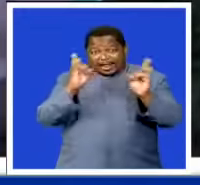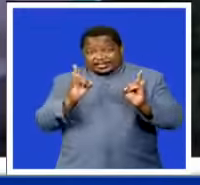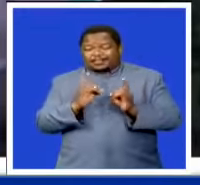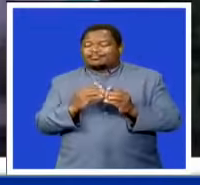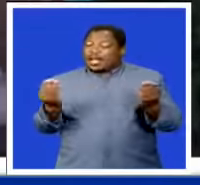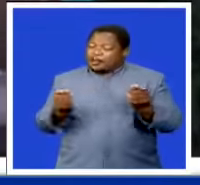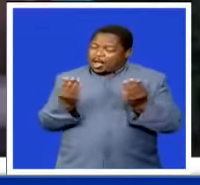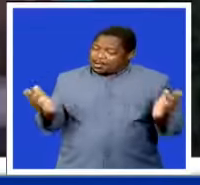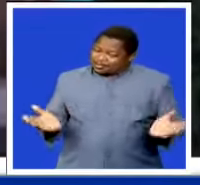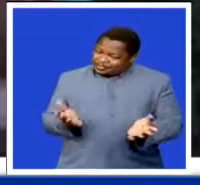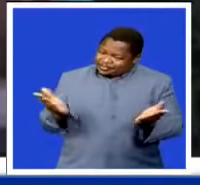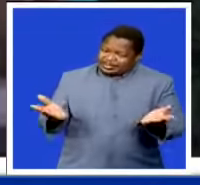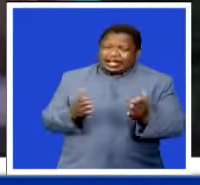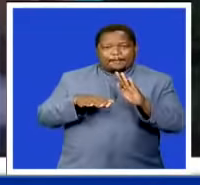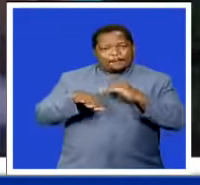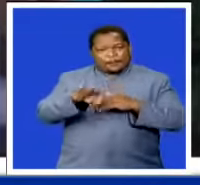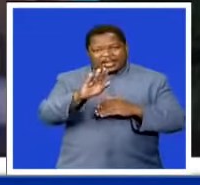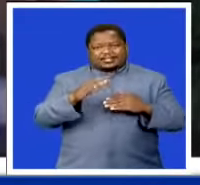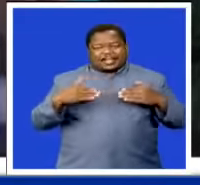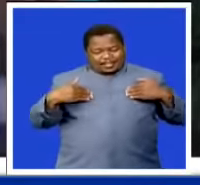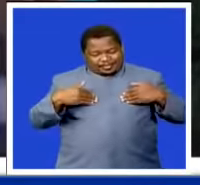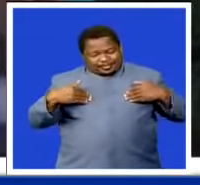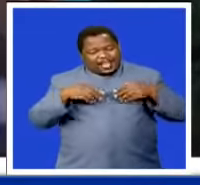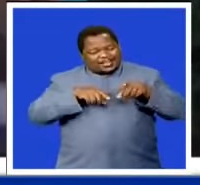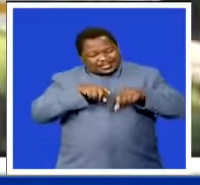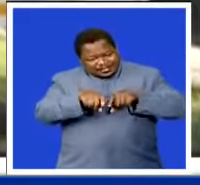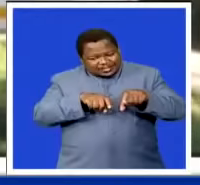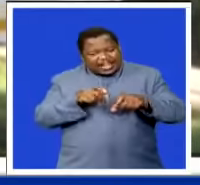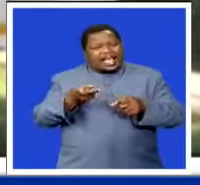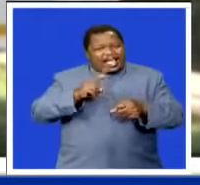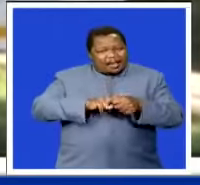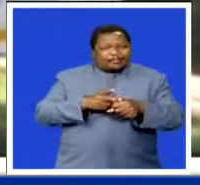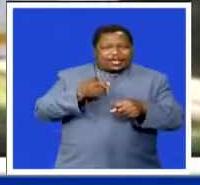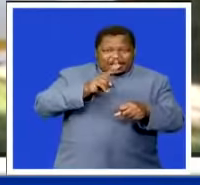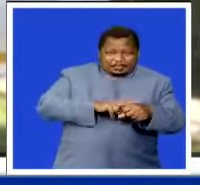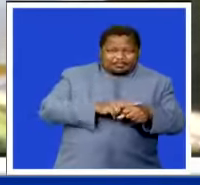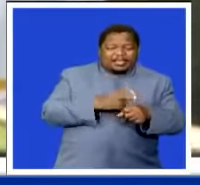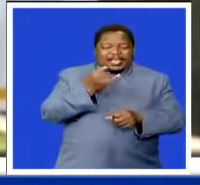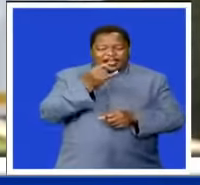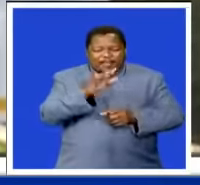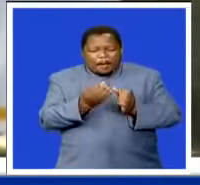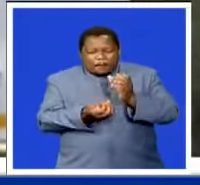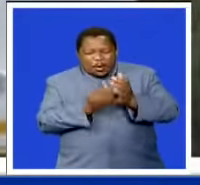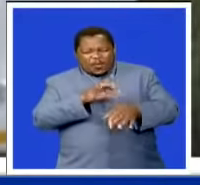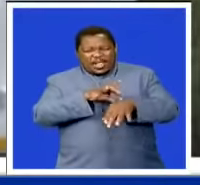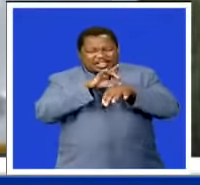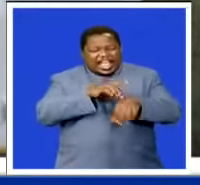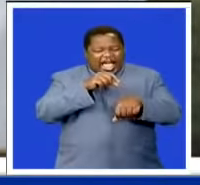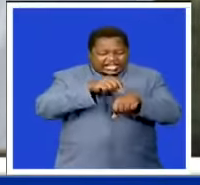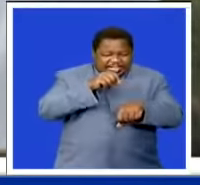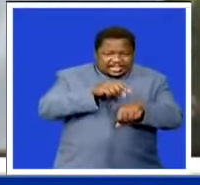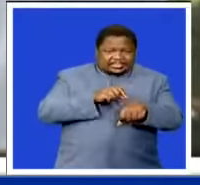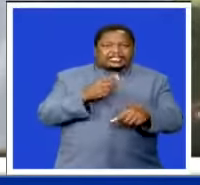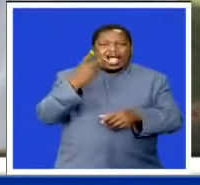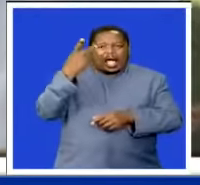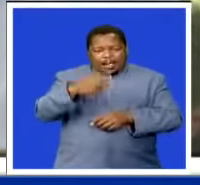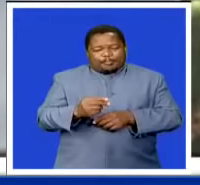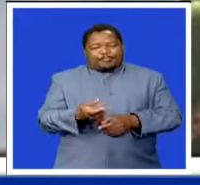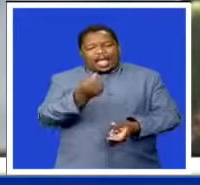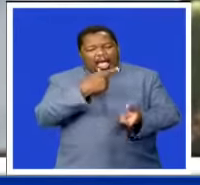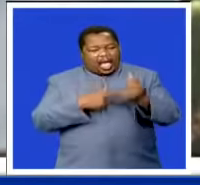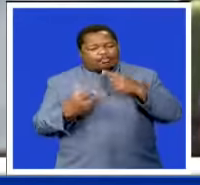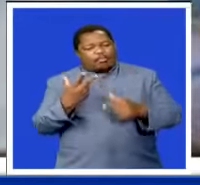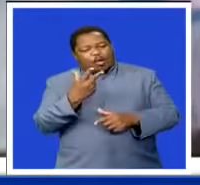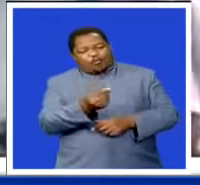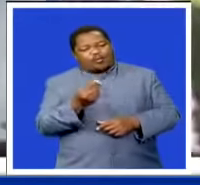ngesikhathi njengoba lokhu kusida ngekuthi lesipho sisheshe silapheke bantfu bakhone kuphila. Etindzabeni kubika